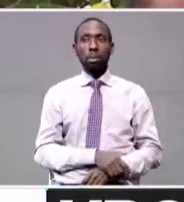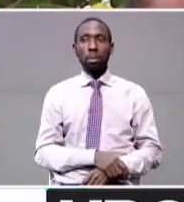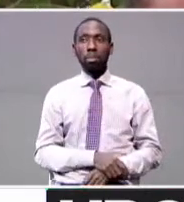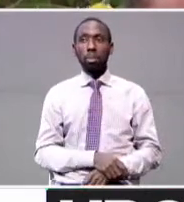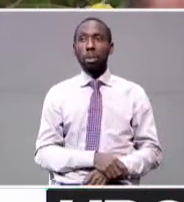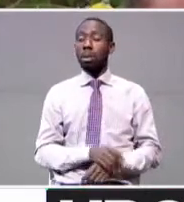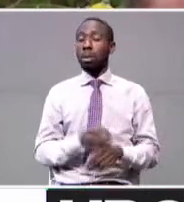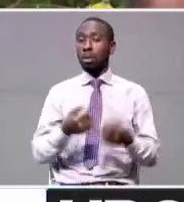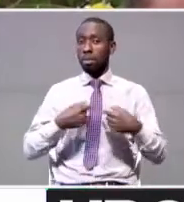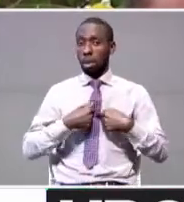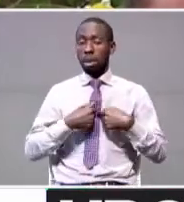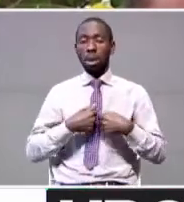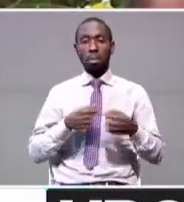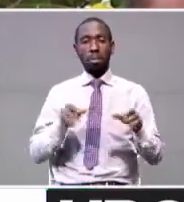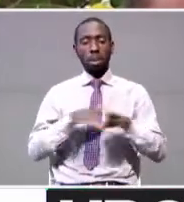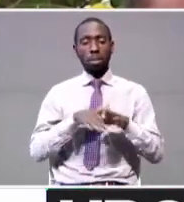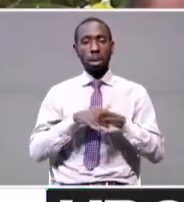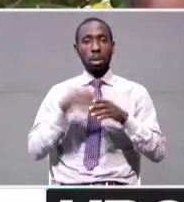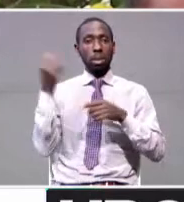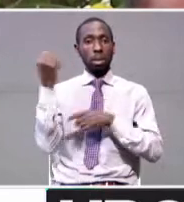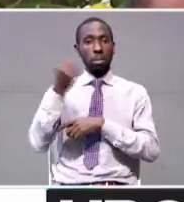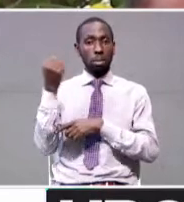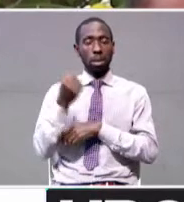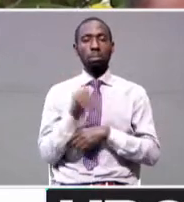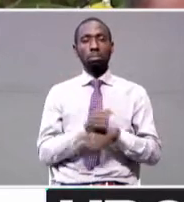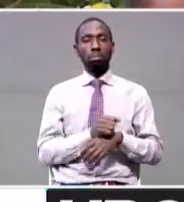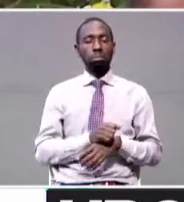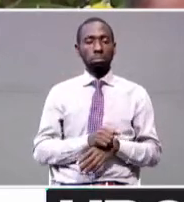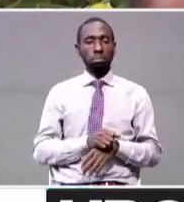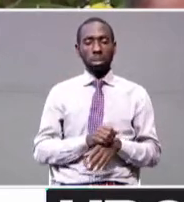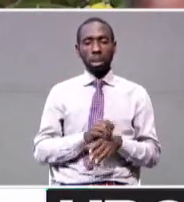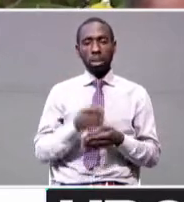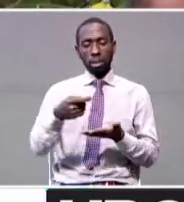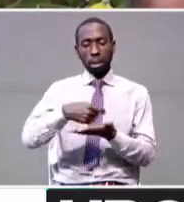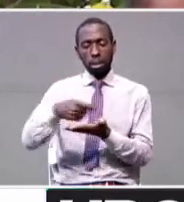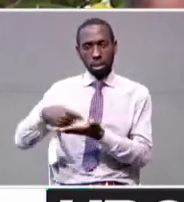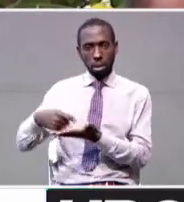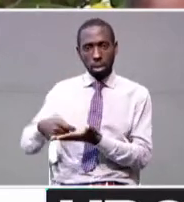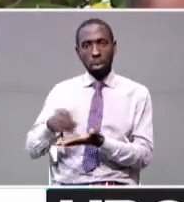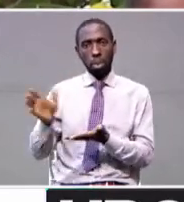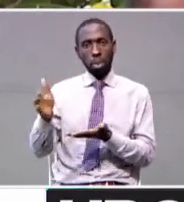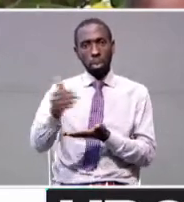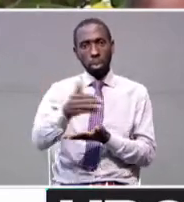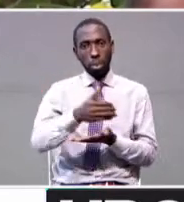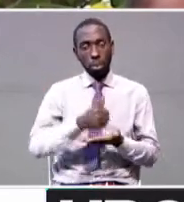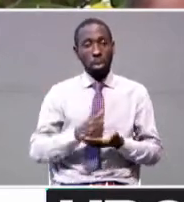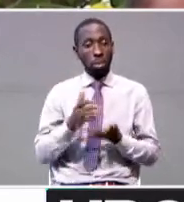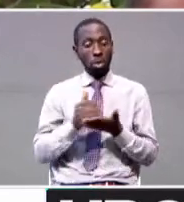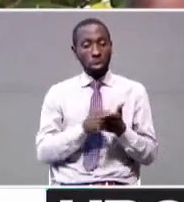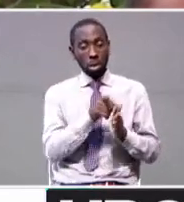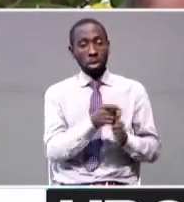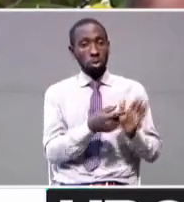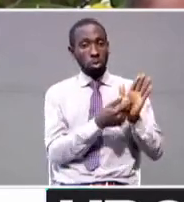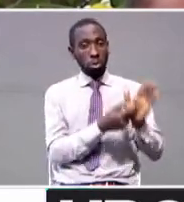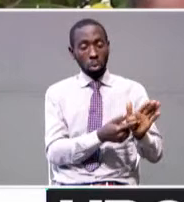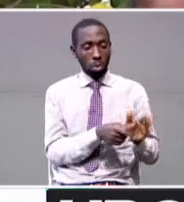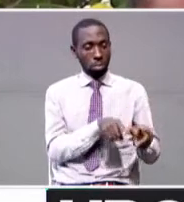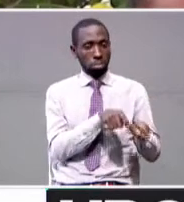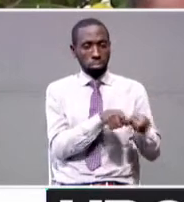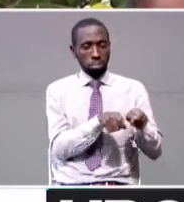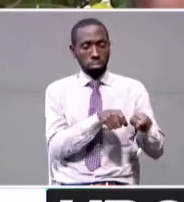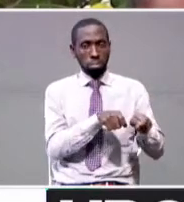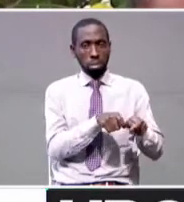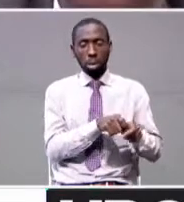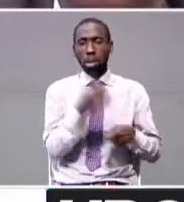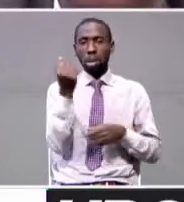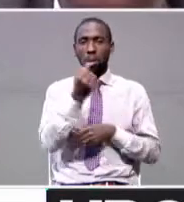nga bana Democratic Party tuli mukuŋŋaanya mikono ejimujjamu obwesigwa kubona kati yalaga nti akyewaŋŋamizza ku bukulembeze bwa Democratic